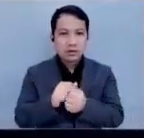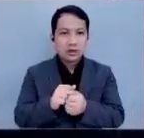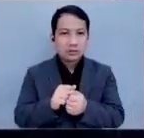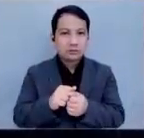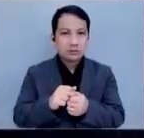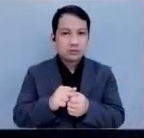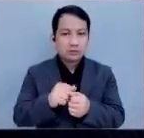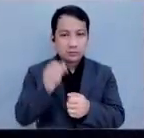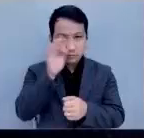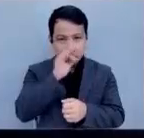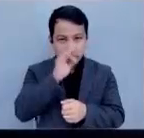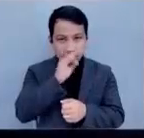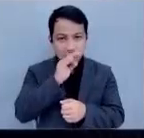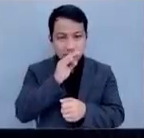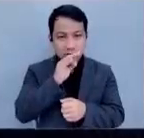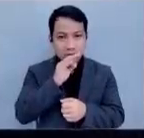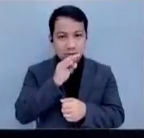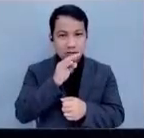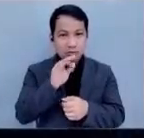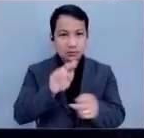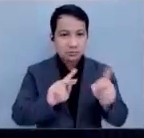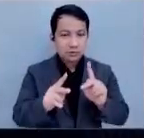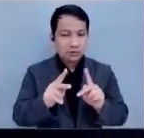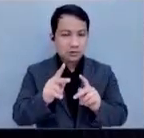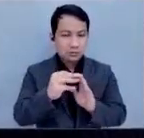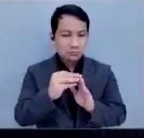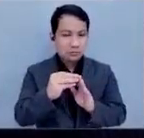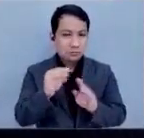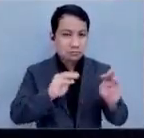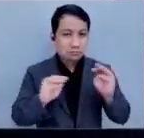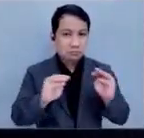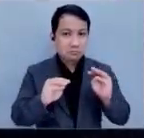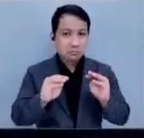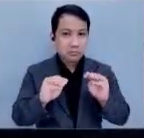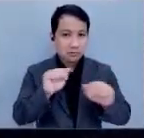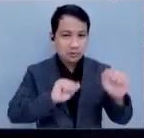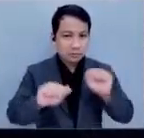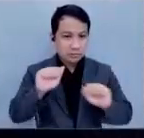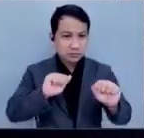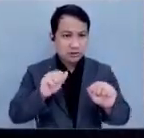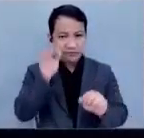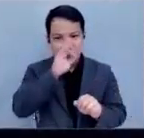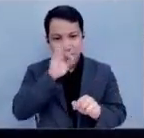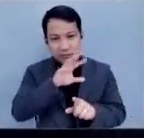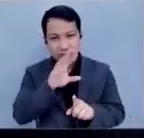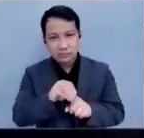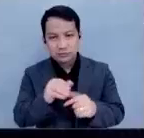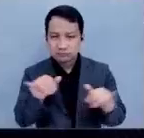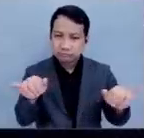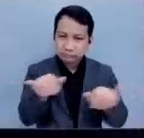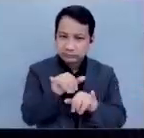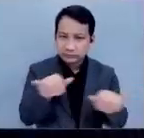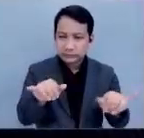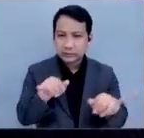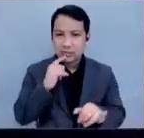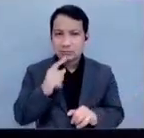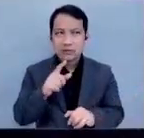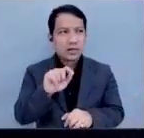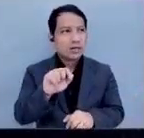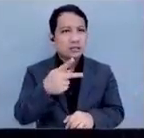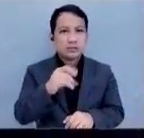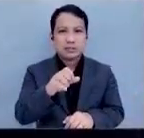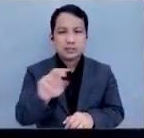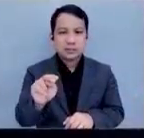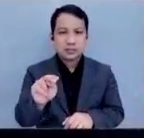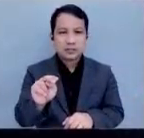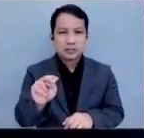Filipino martial arts with the film. The plot is similar to Taken, and except that in this